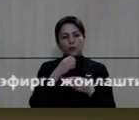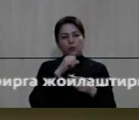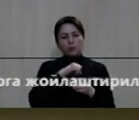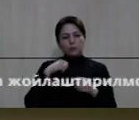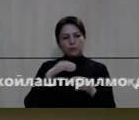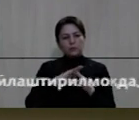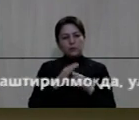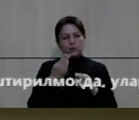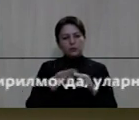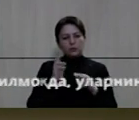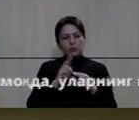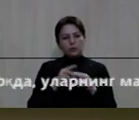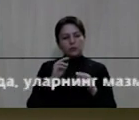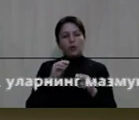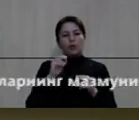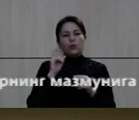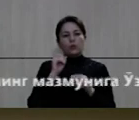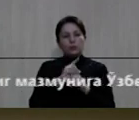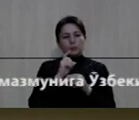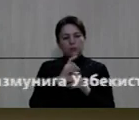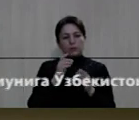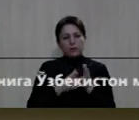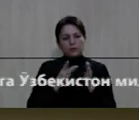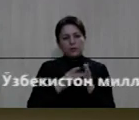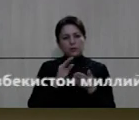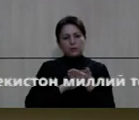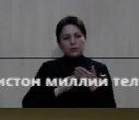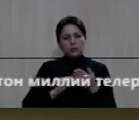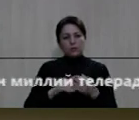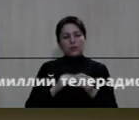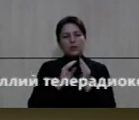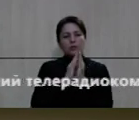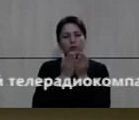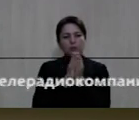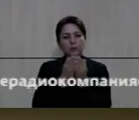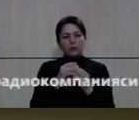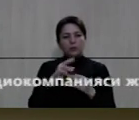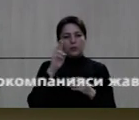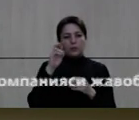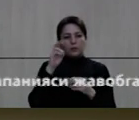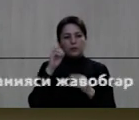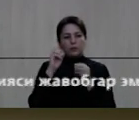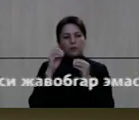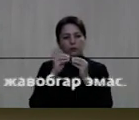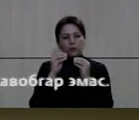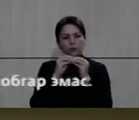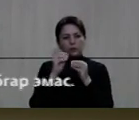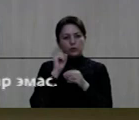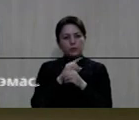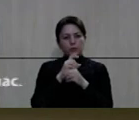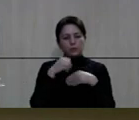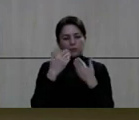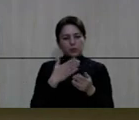uchun topshiriqni daftaringizga belgilab oling. Kitobingizda 210-chi topshiriq